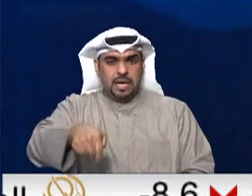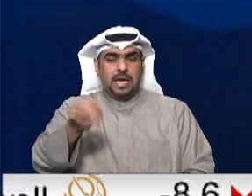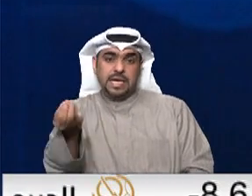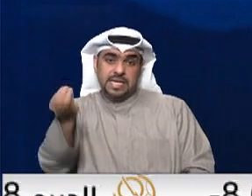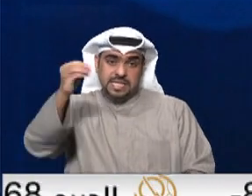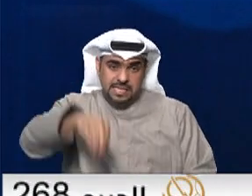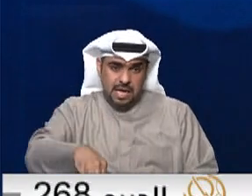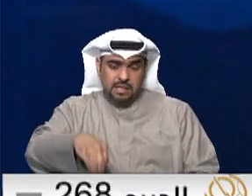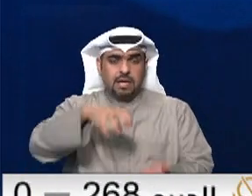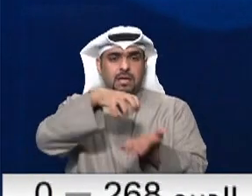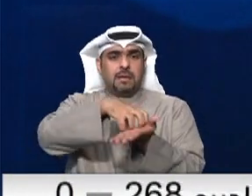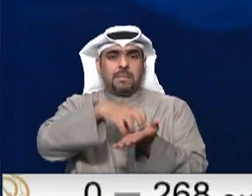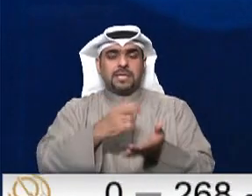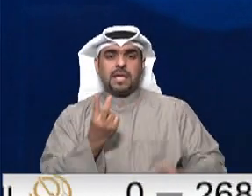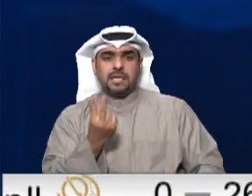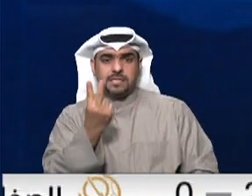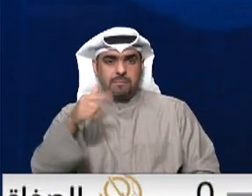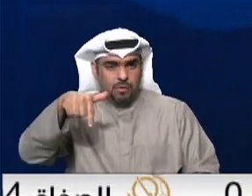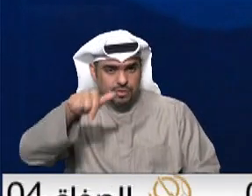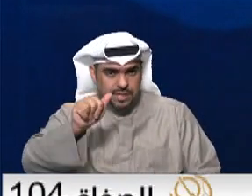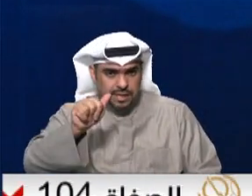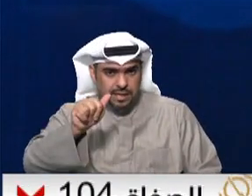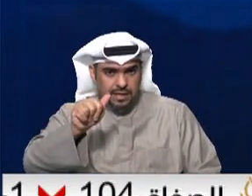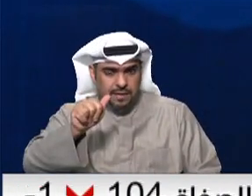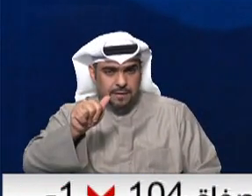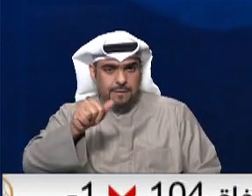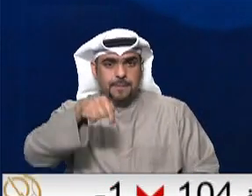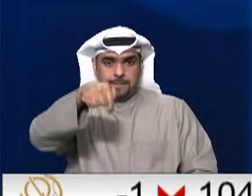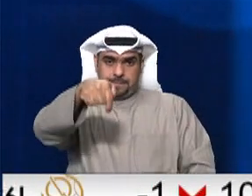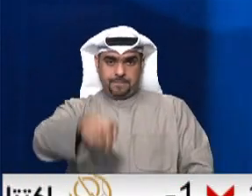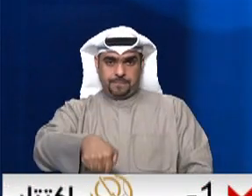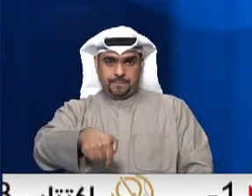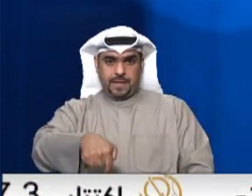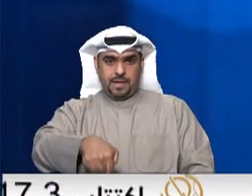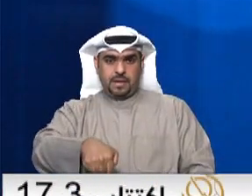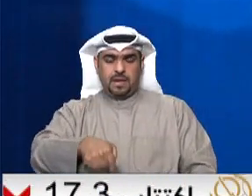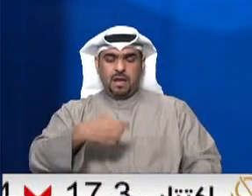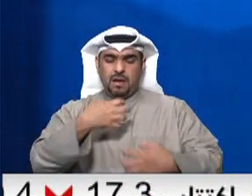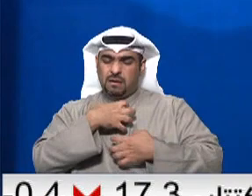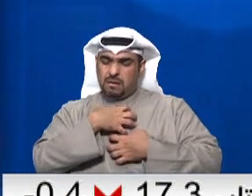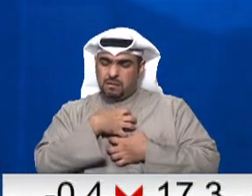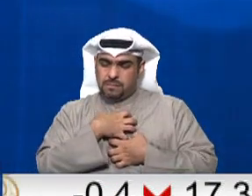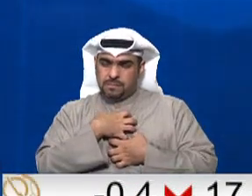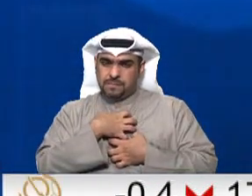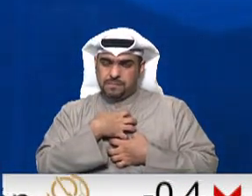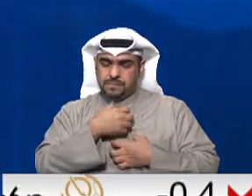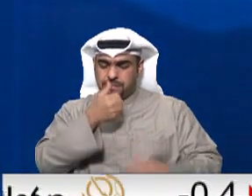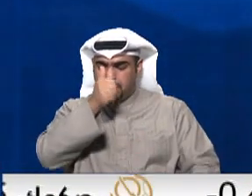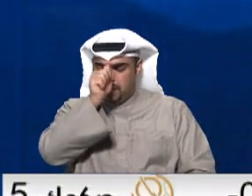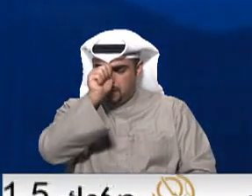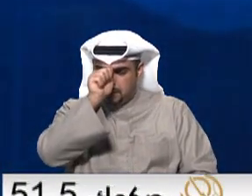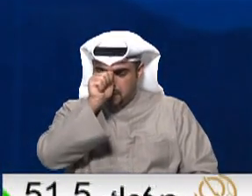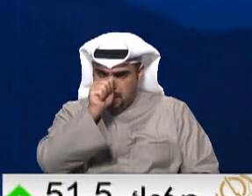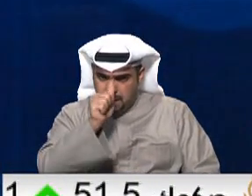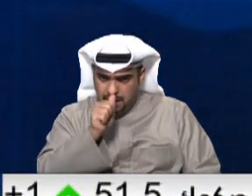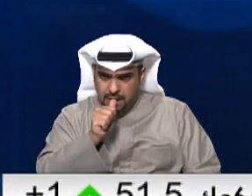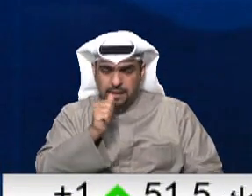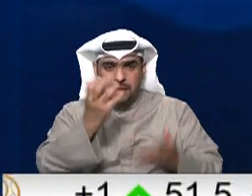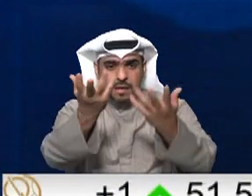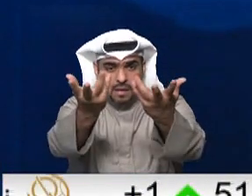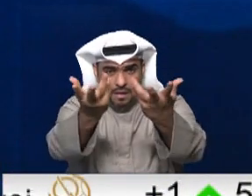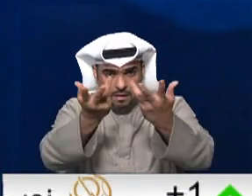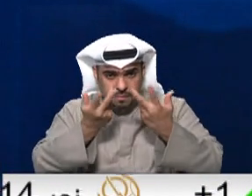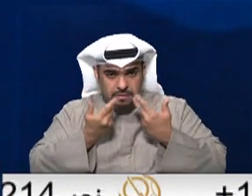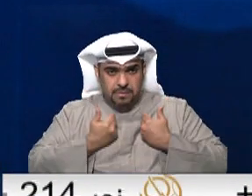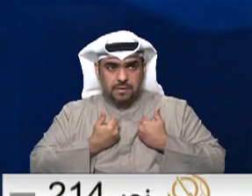الضفة، وتبدو الصورة اليوم وسط تلك الآلام مؤلمة جدا، فأخبرينا أيضا